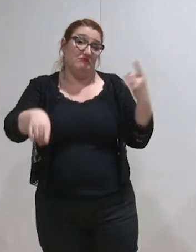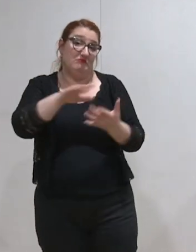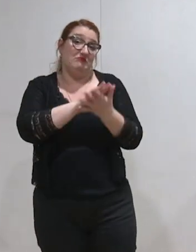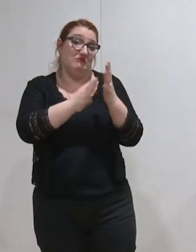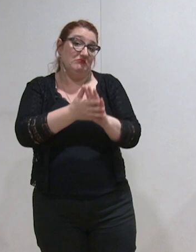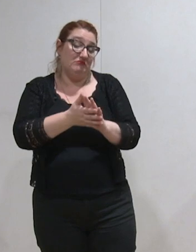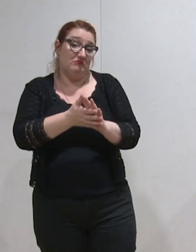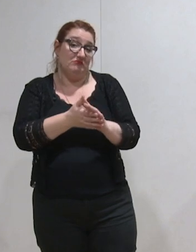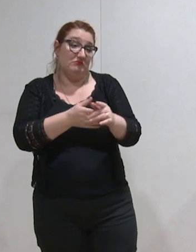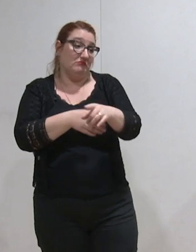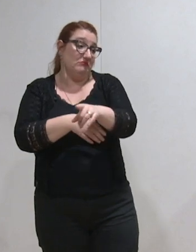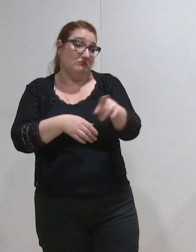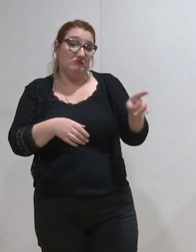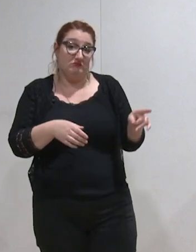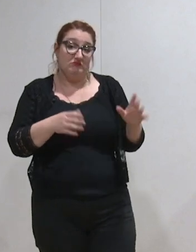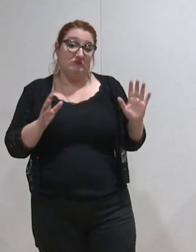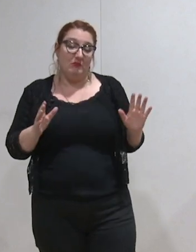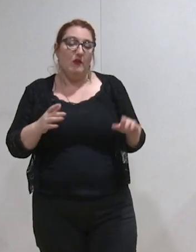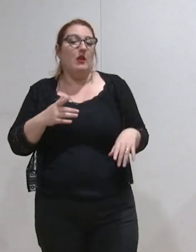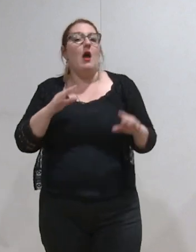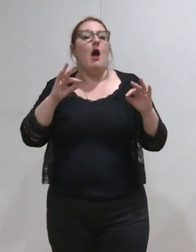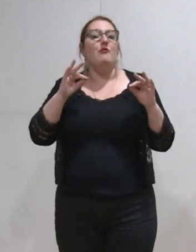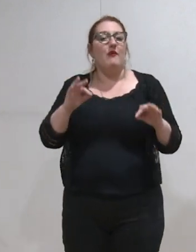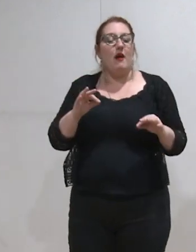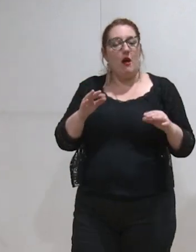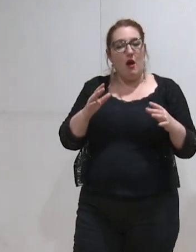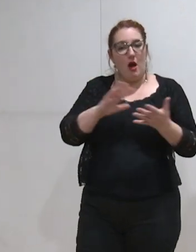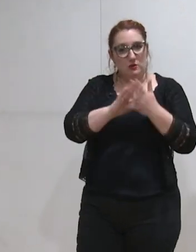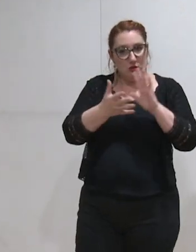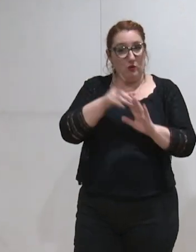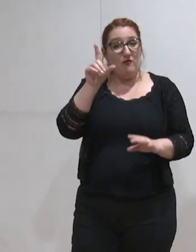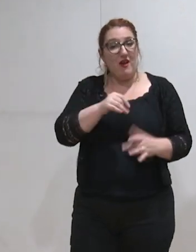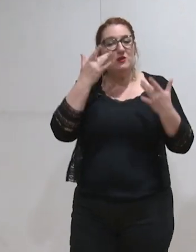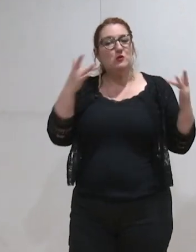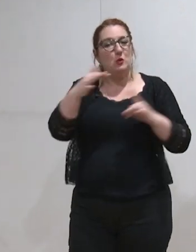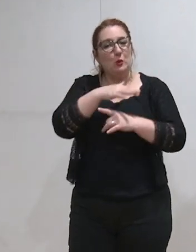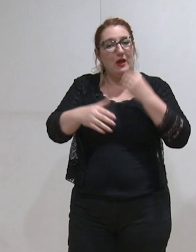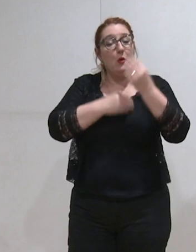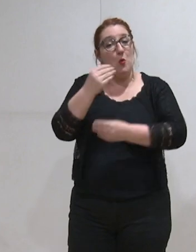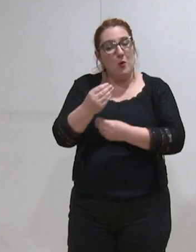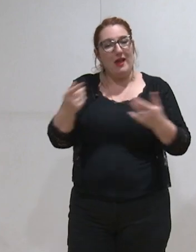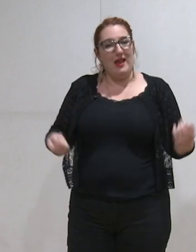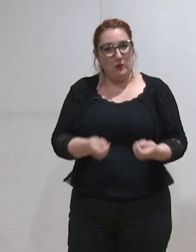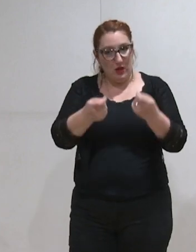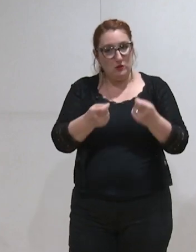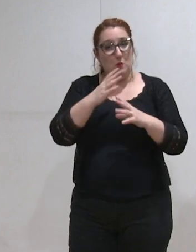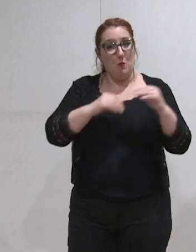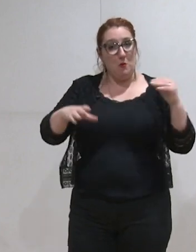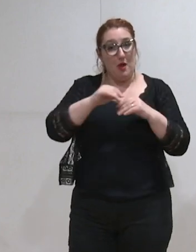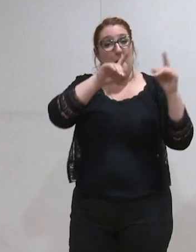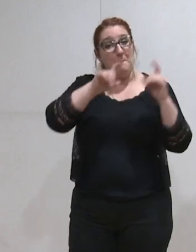ligne globale qui concerne les 20 associations socioculturelles et ou d'éducation populaire et donc de 4,2